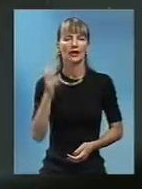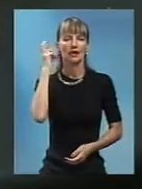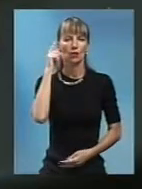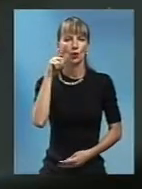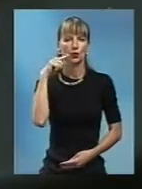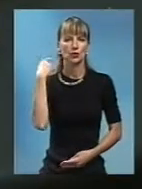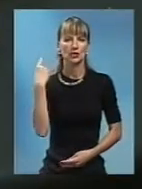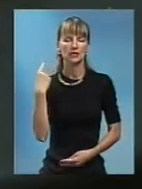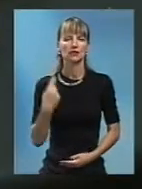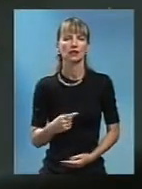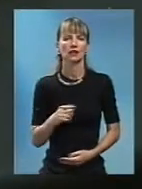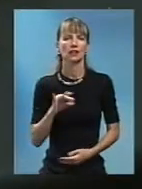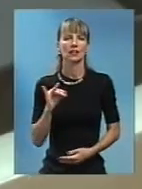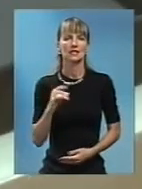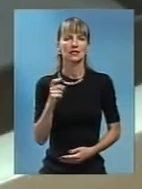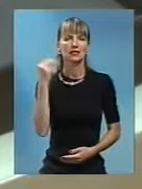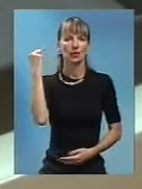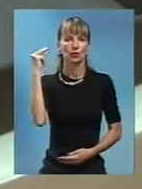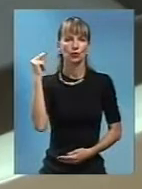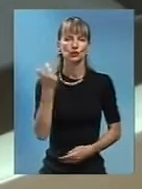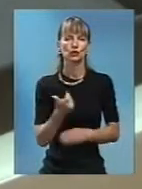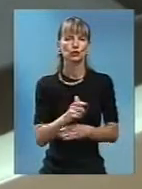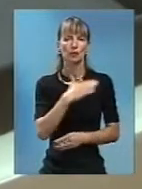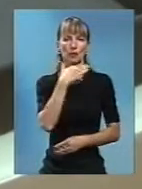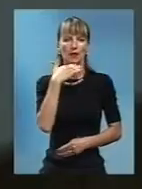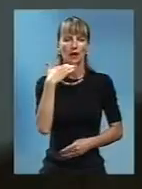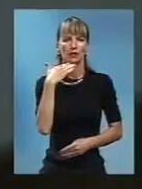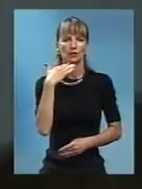Русі. Із Запоріжжя дуже багато